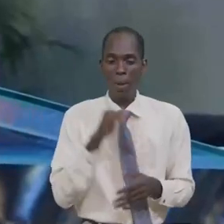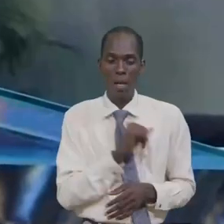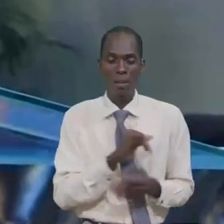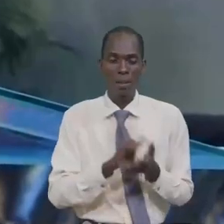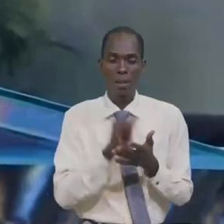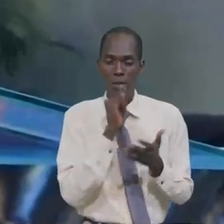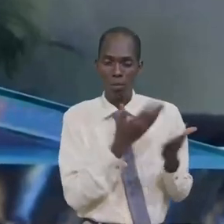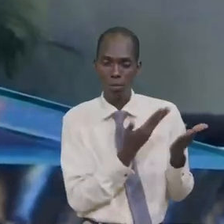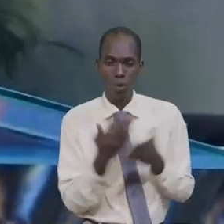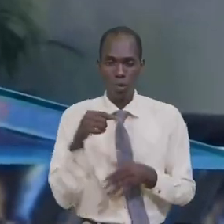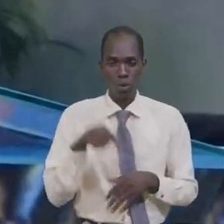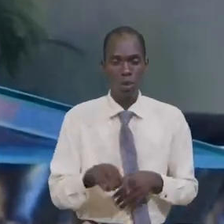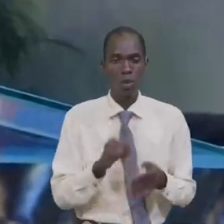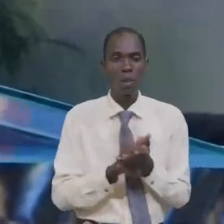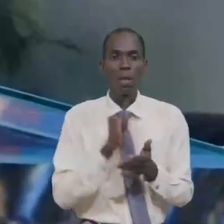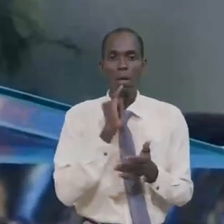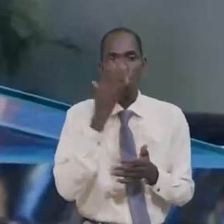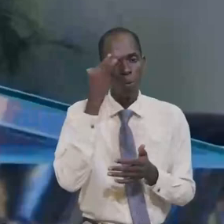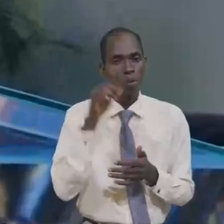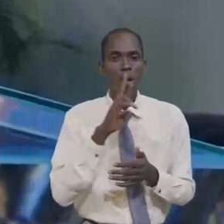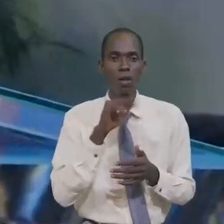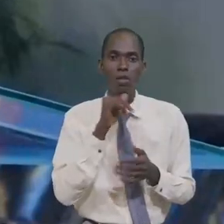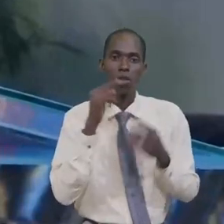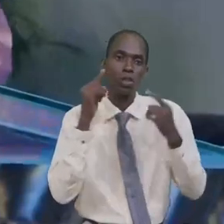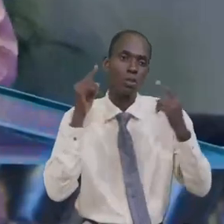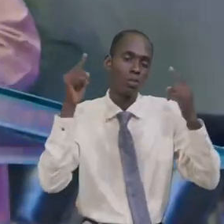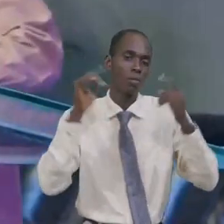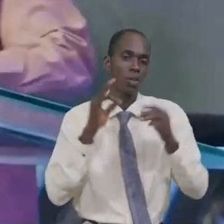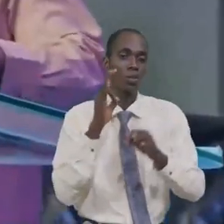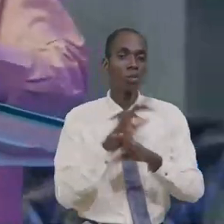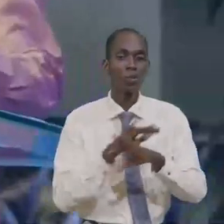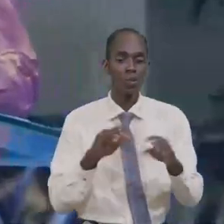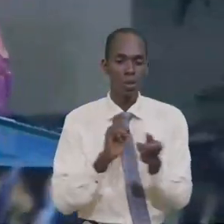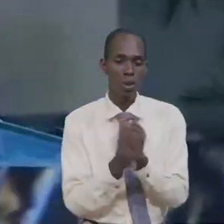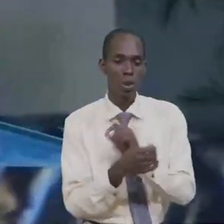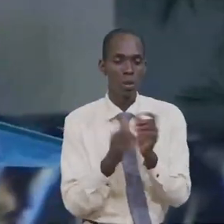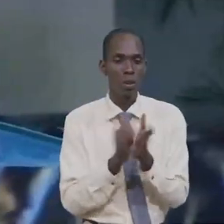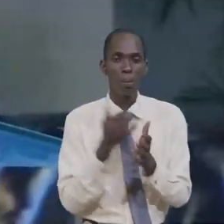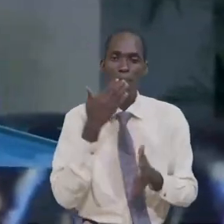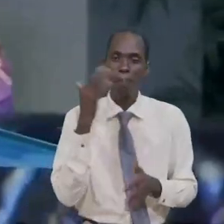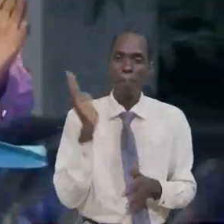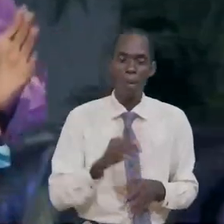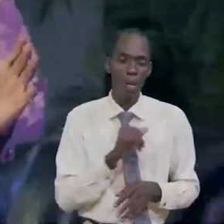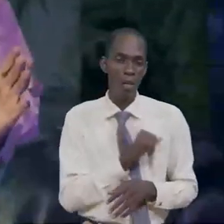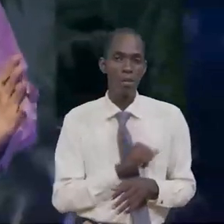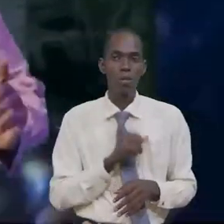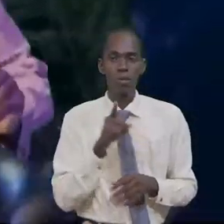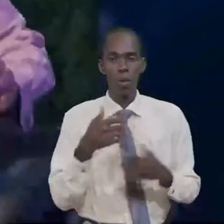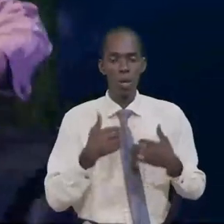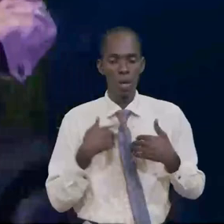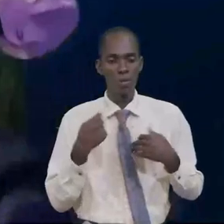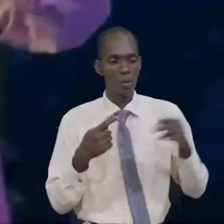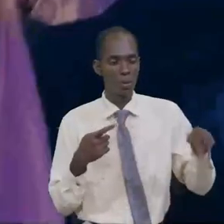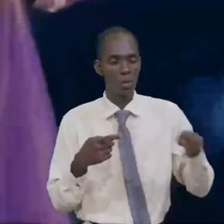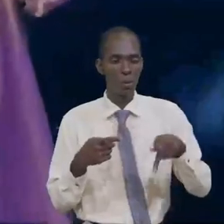pourquoi tu ne réussis pas si tu ne changes pas cette mauvaise habitude tu as le passeport tu as le billet d'avion et tu